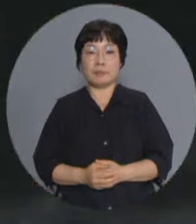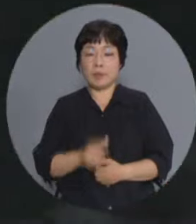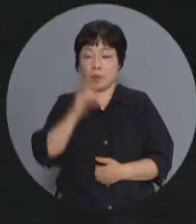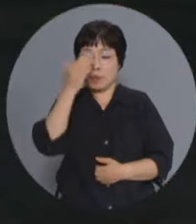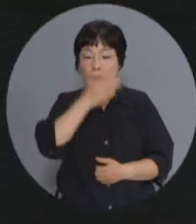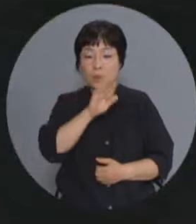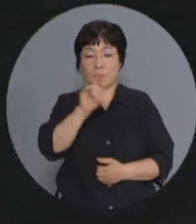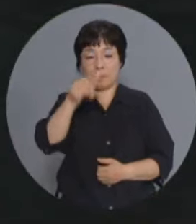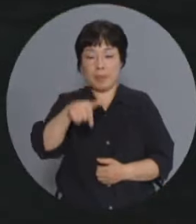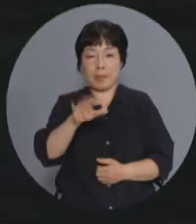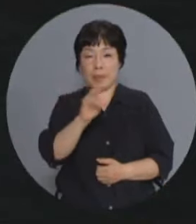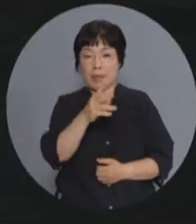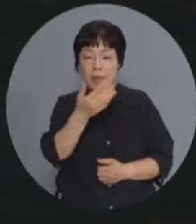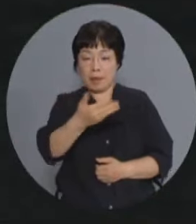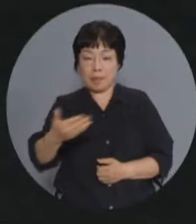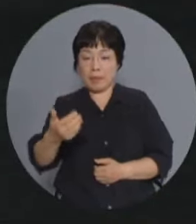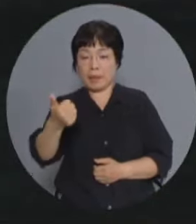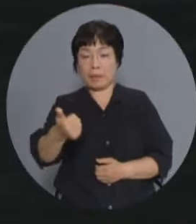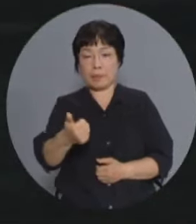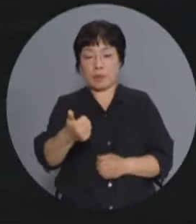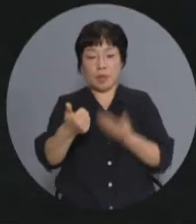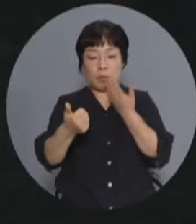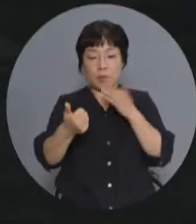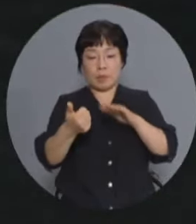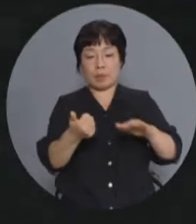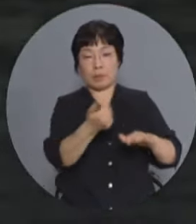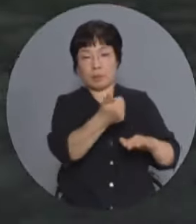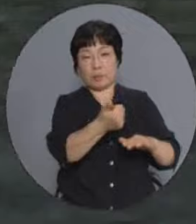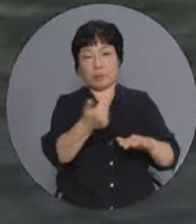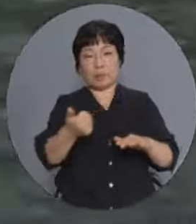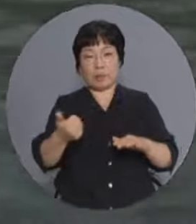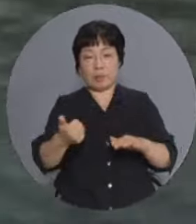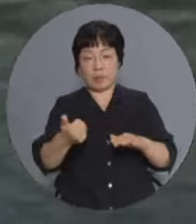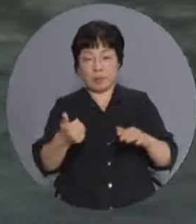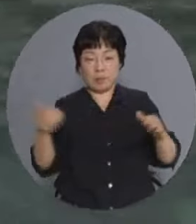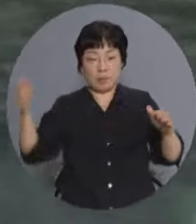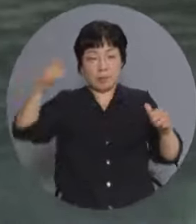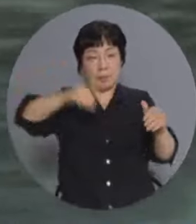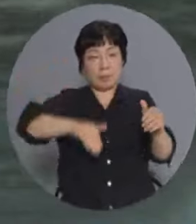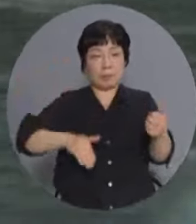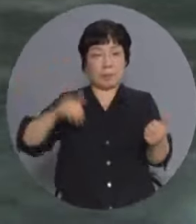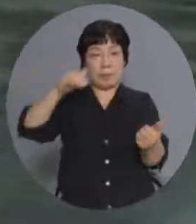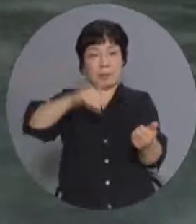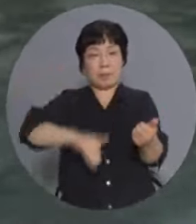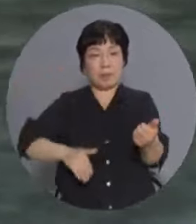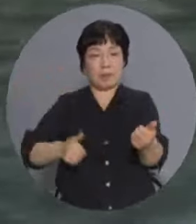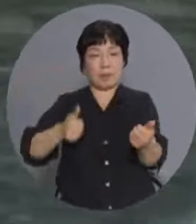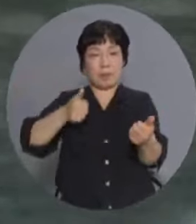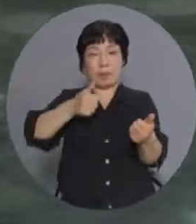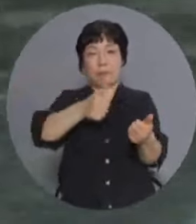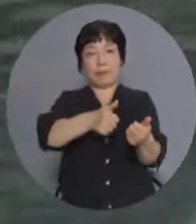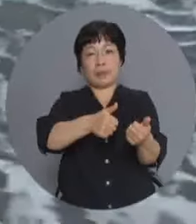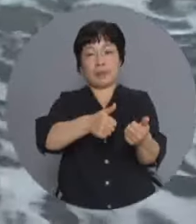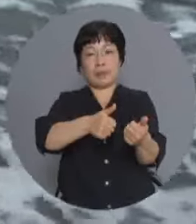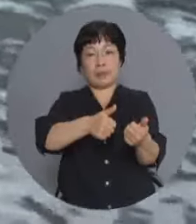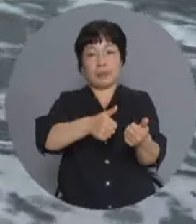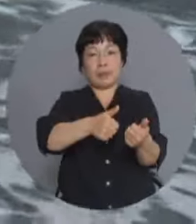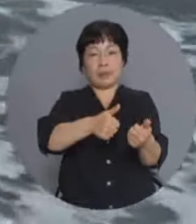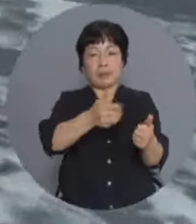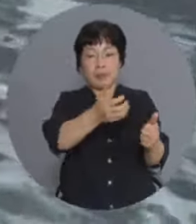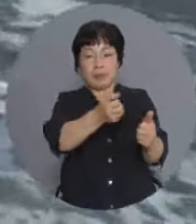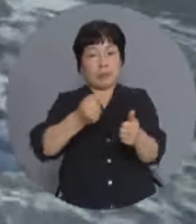여수 백야도 인근 바다에 한 남성이 물에 떠 있습니다. 구조대원이 헤엄쳐 이 남성에게 접근합니다.